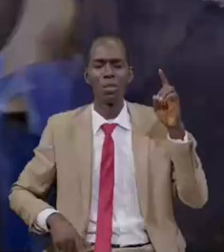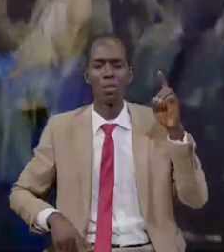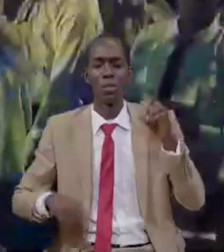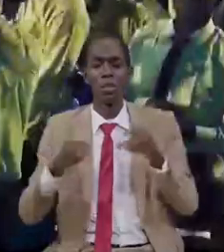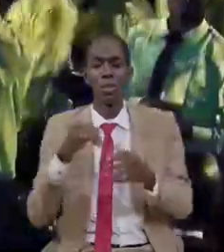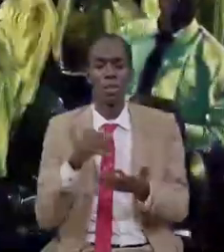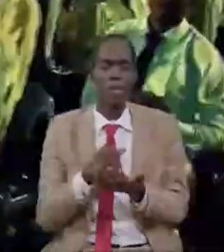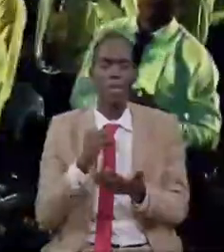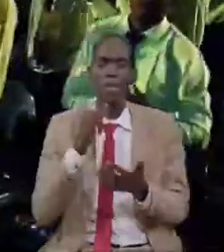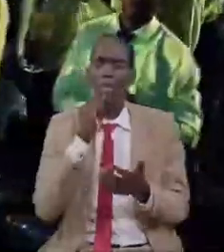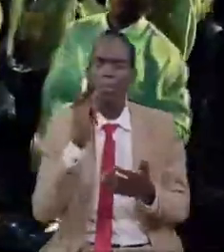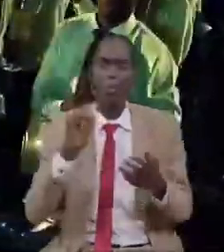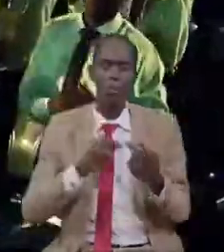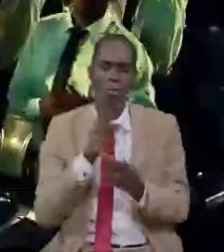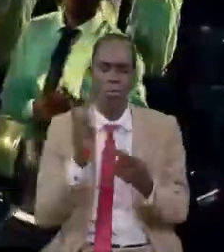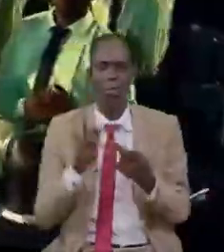C'est fait.